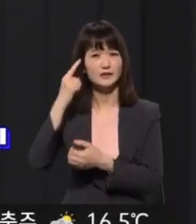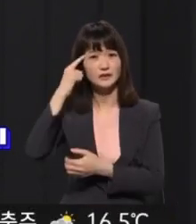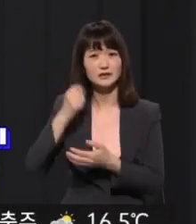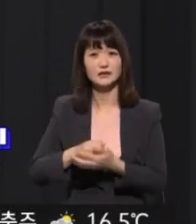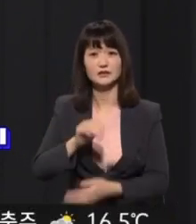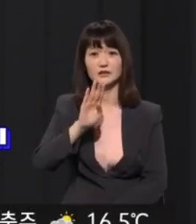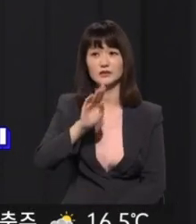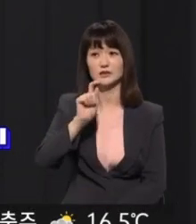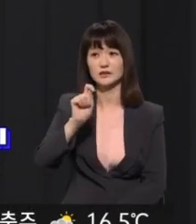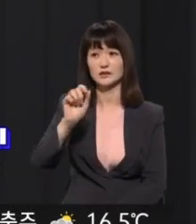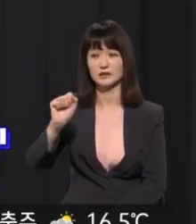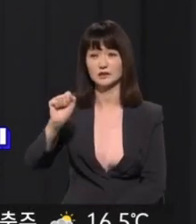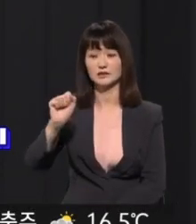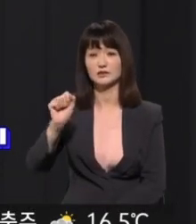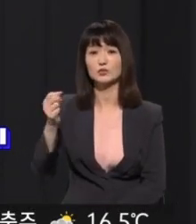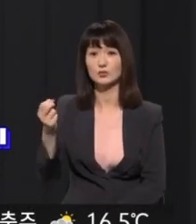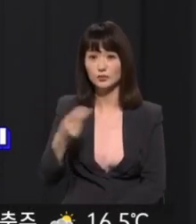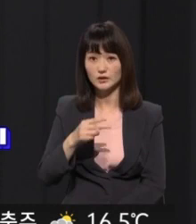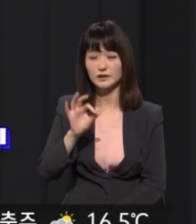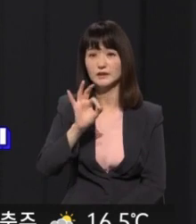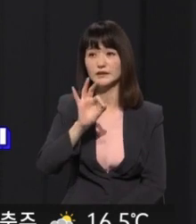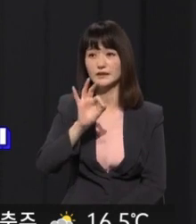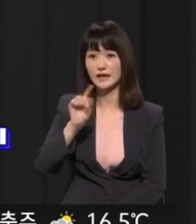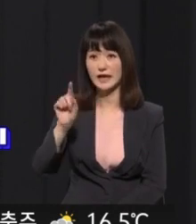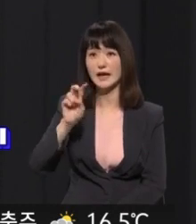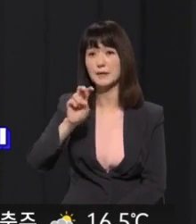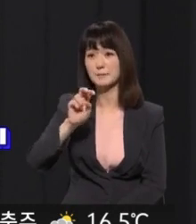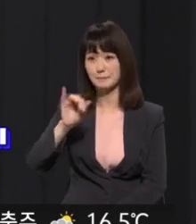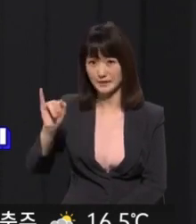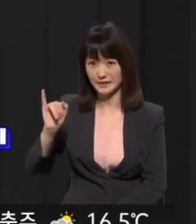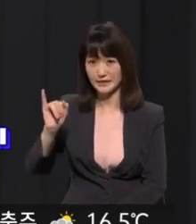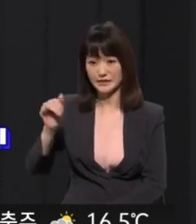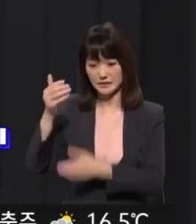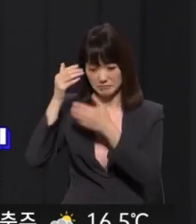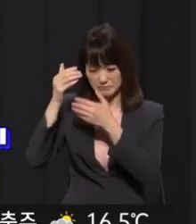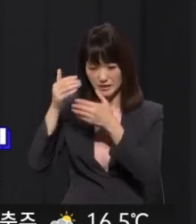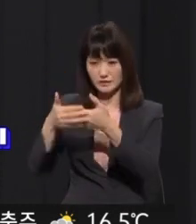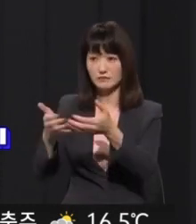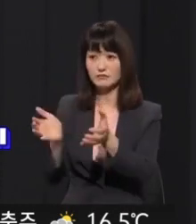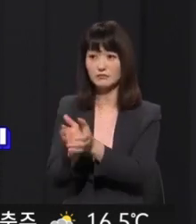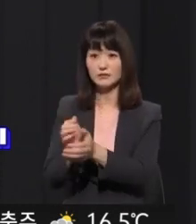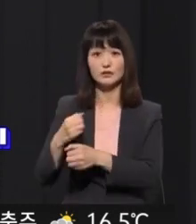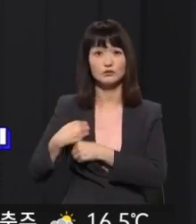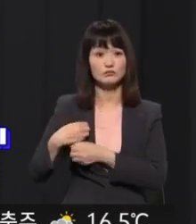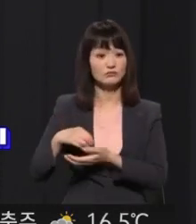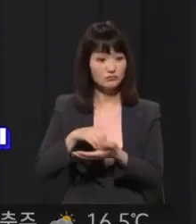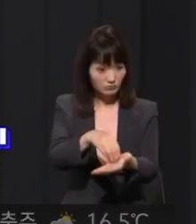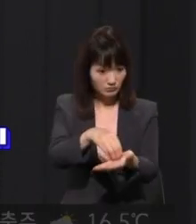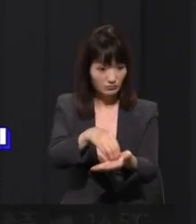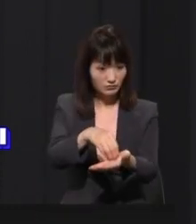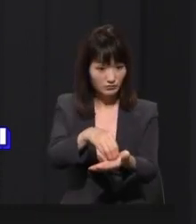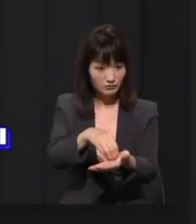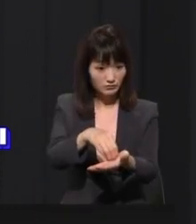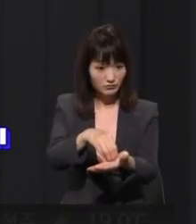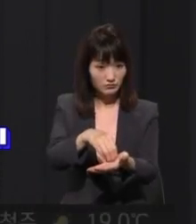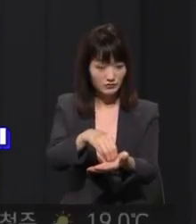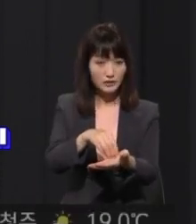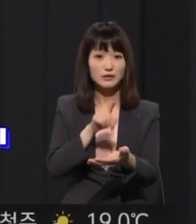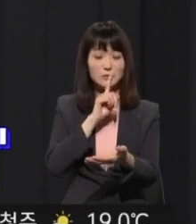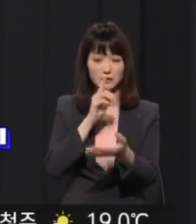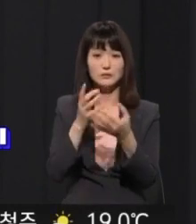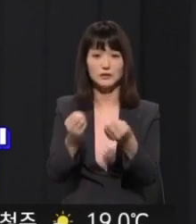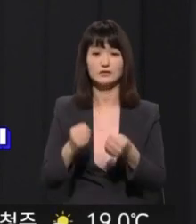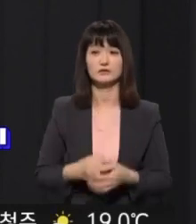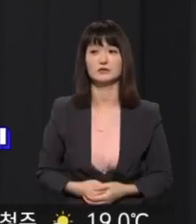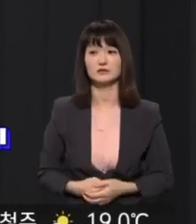BTS 본인들도 물론이고 이 아미들이라고 하죠. BTS 팬들도 군대 가라는 의견이 훨씬 많잖아요. 예. 그리고